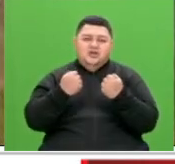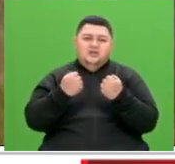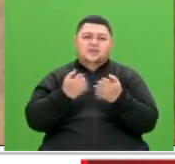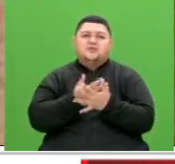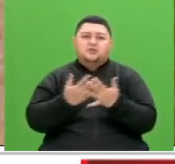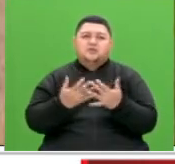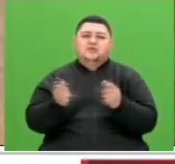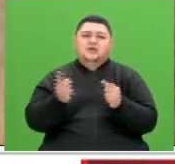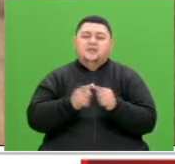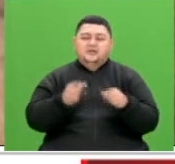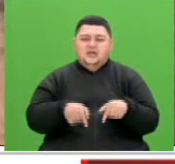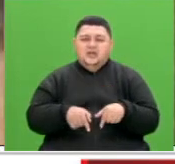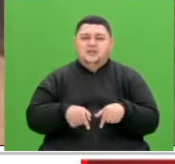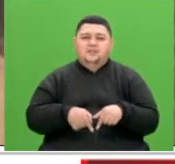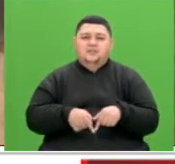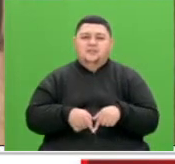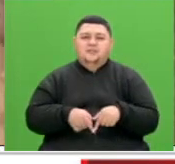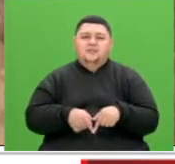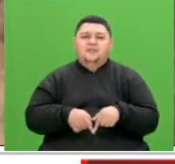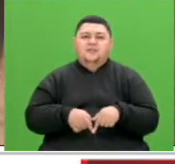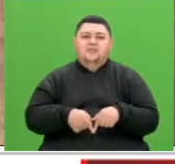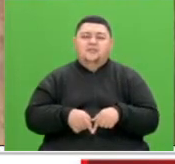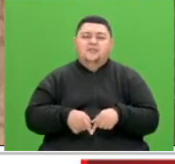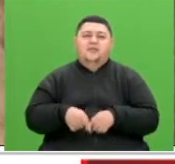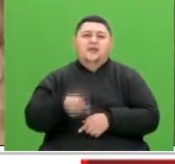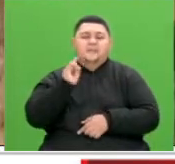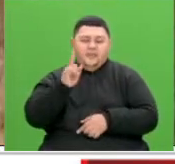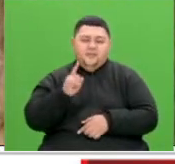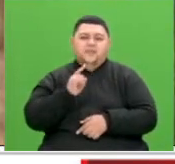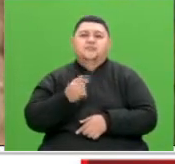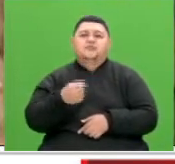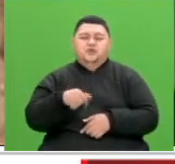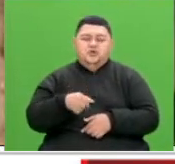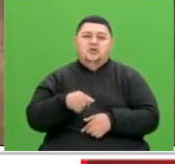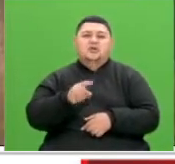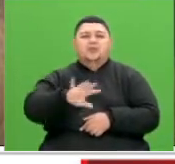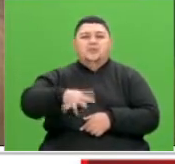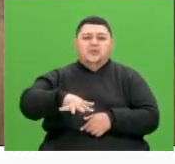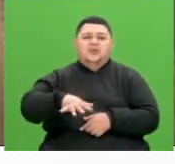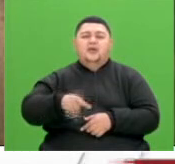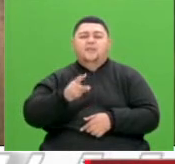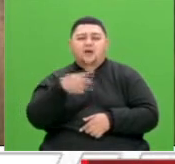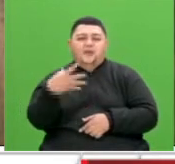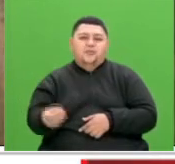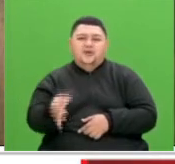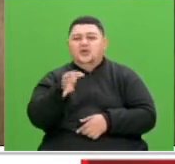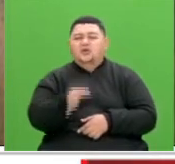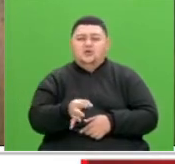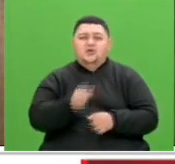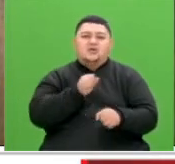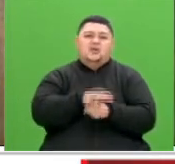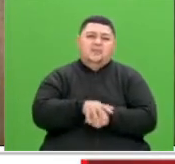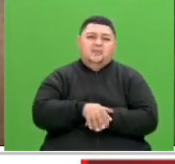Ya, hingga kini penyebab kabut asap yang menyelimuti kota Palembang dan beberapa wilayah kabupaten kota